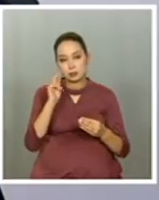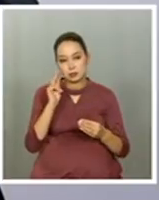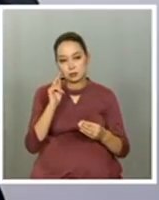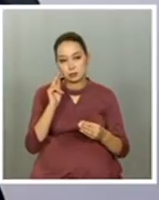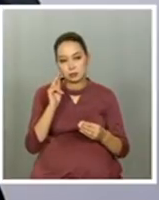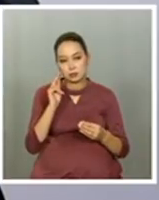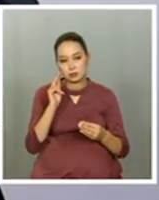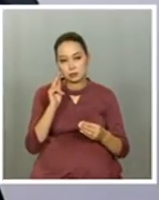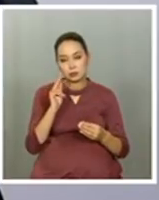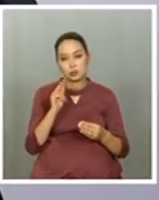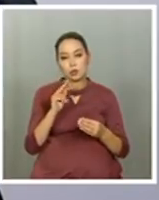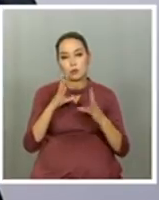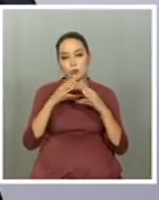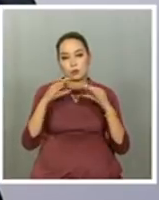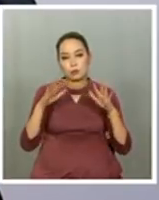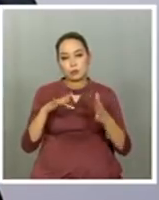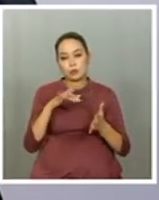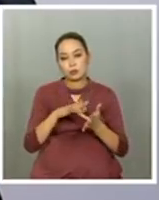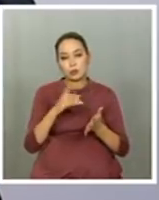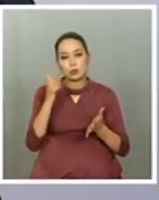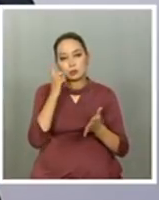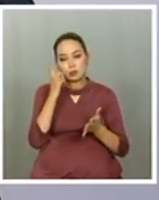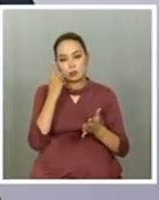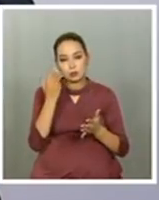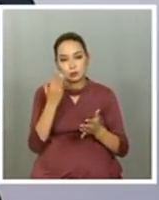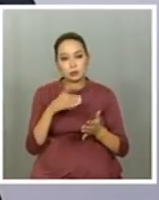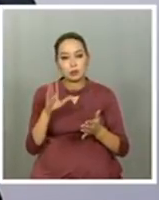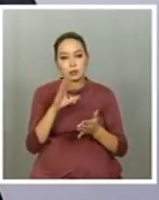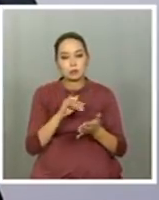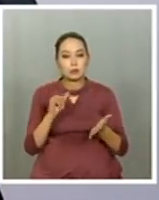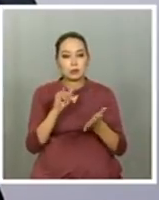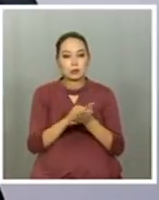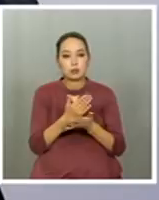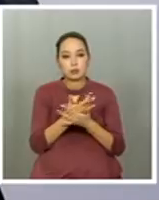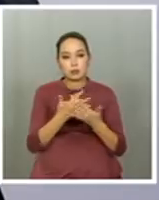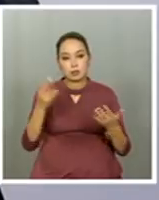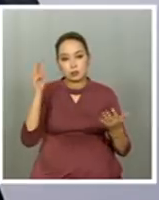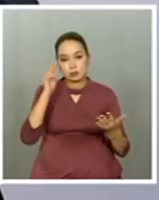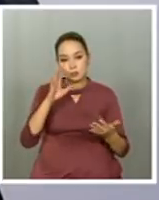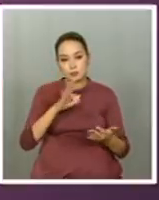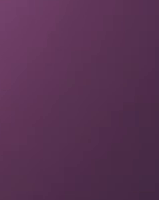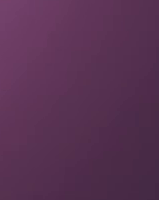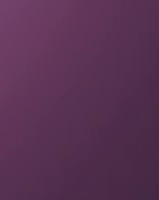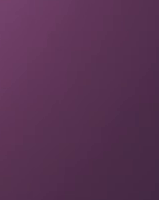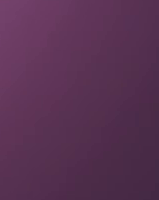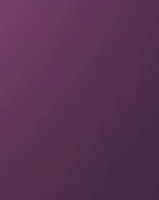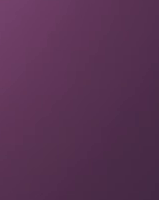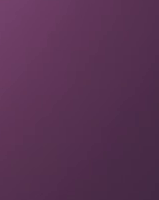бұлттық ортада мобильді қосымша интерфейсін құруды үйрендік. Сау болыңыздар!